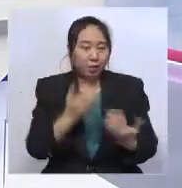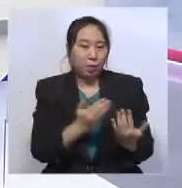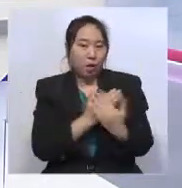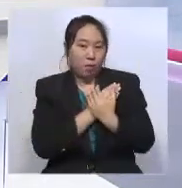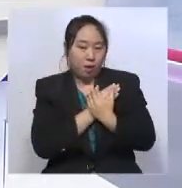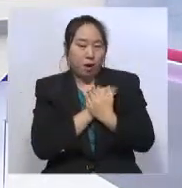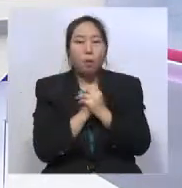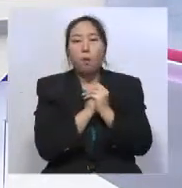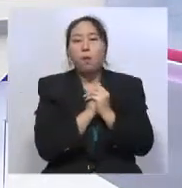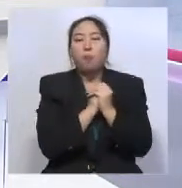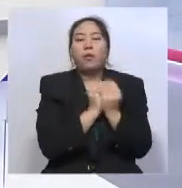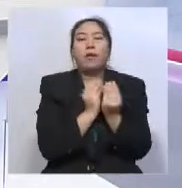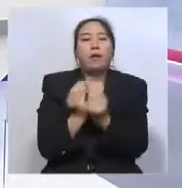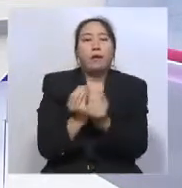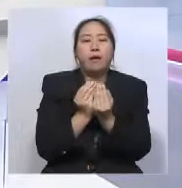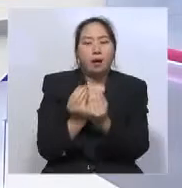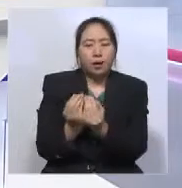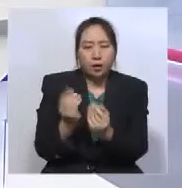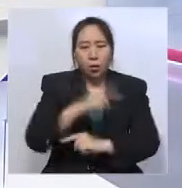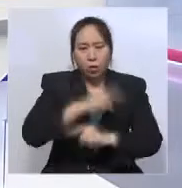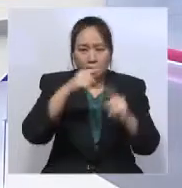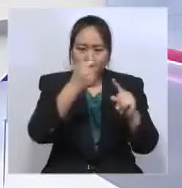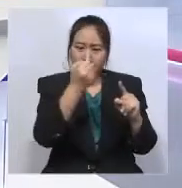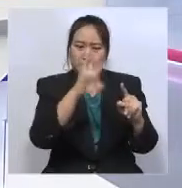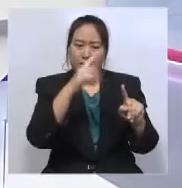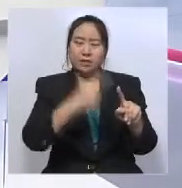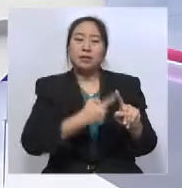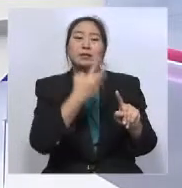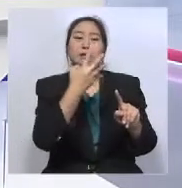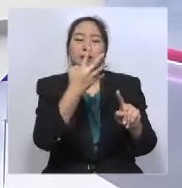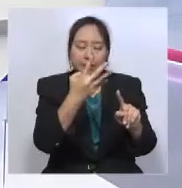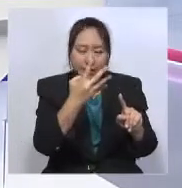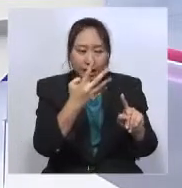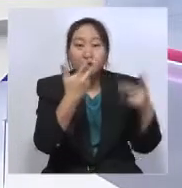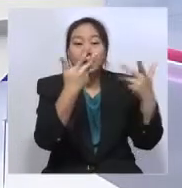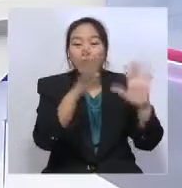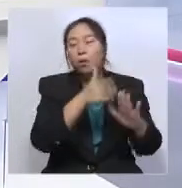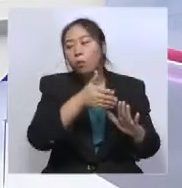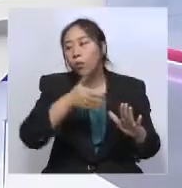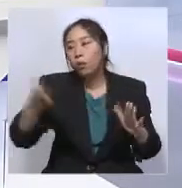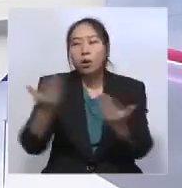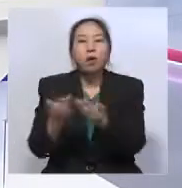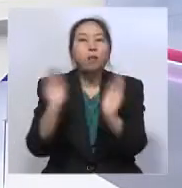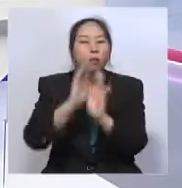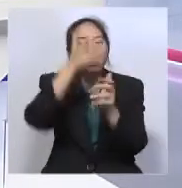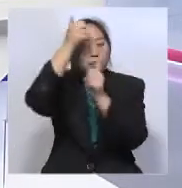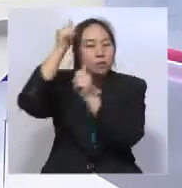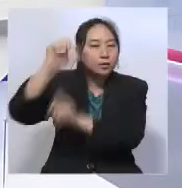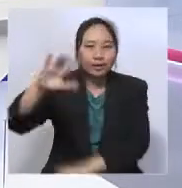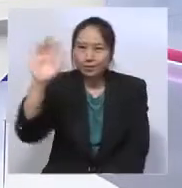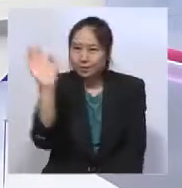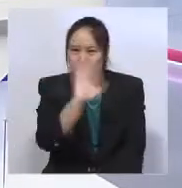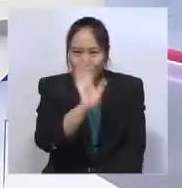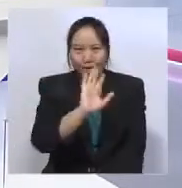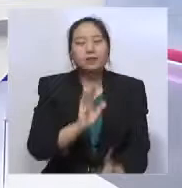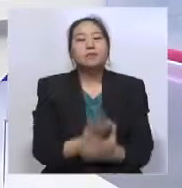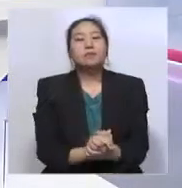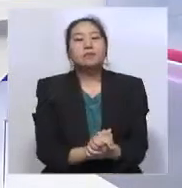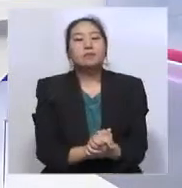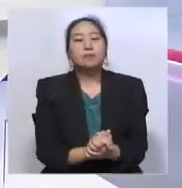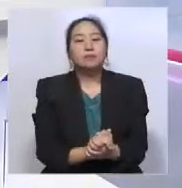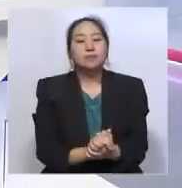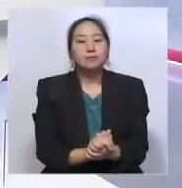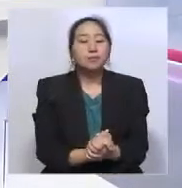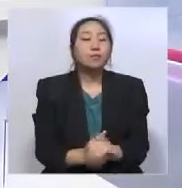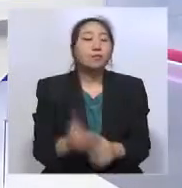ความรักความอบอุ่นให้แก่กันไม่ใช่ว่าหมดวันที่14เมษายนไปแล้วหลังจากนั้นลืมนึกถึงครอบครัวไปเลย หายเลย ไม่ได้นะค